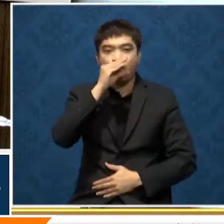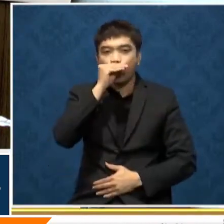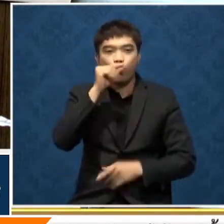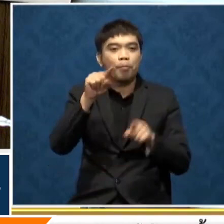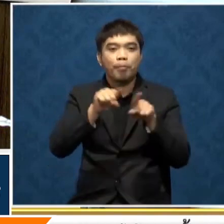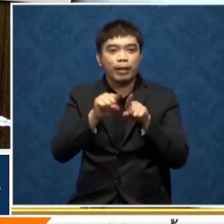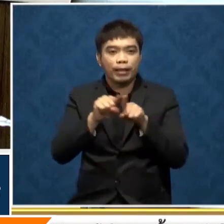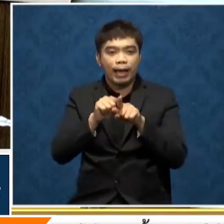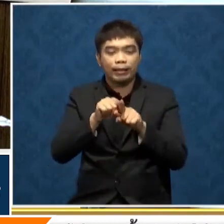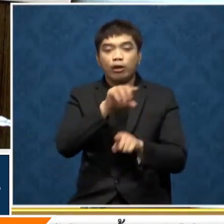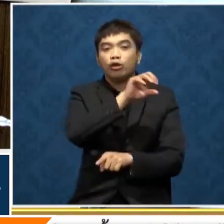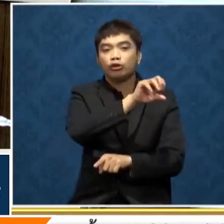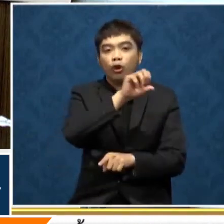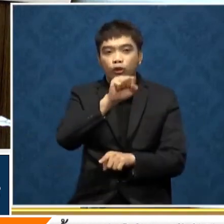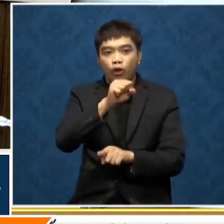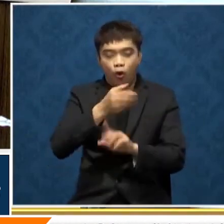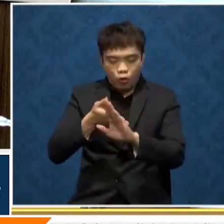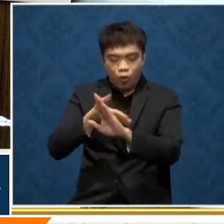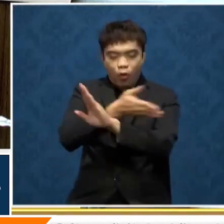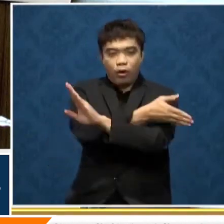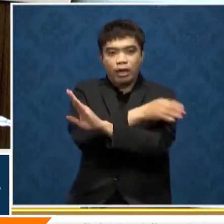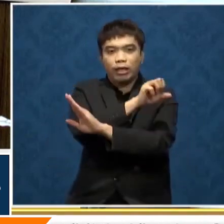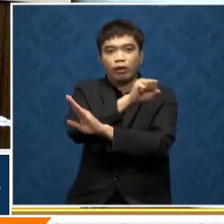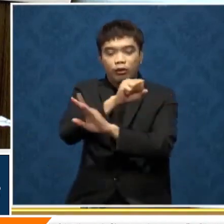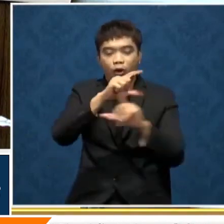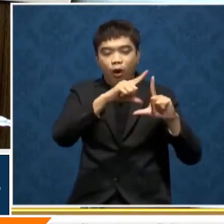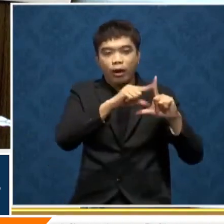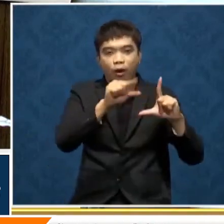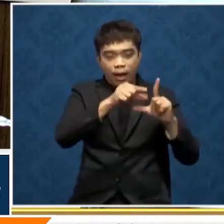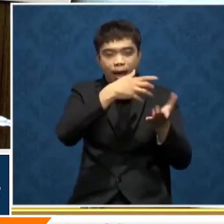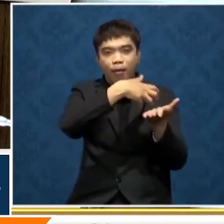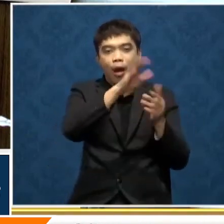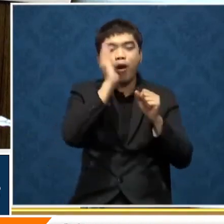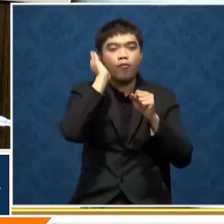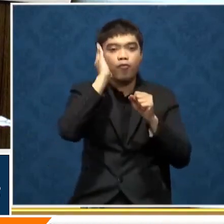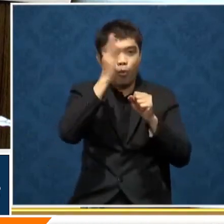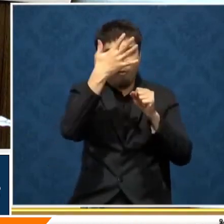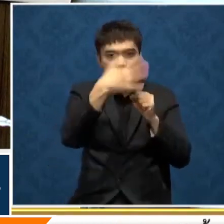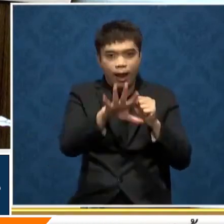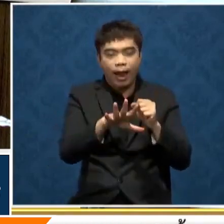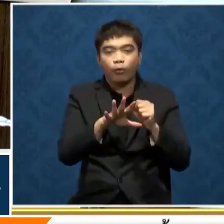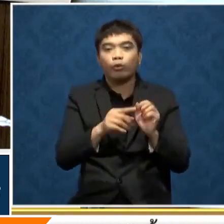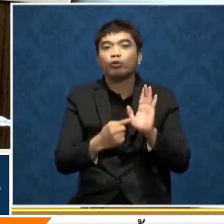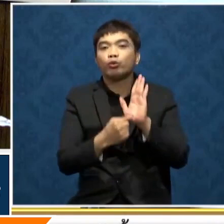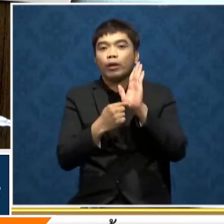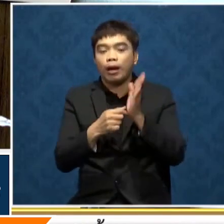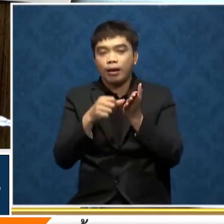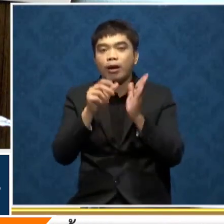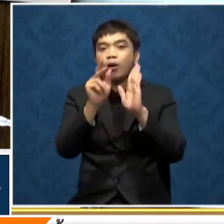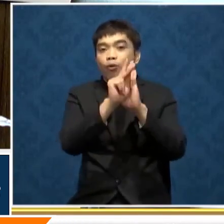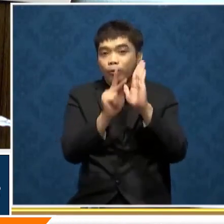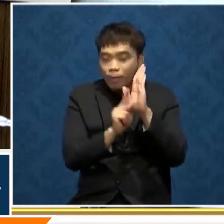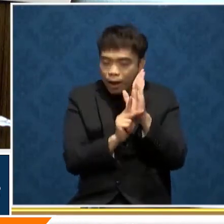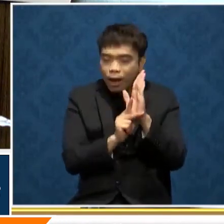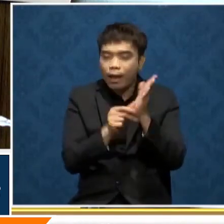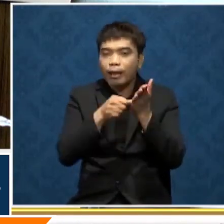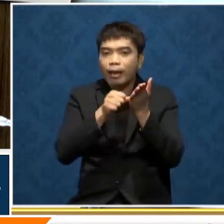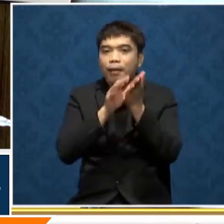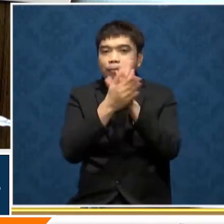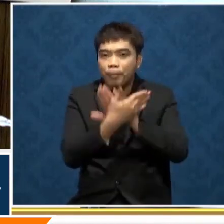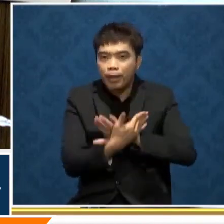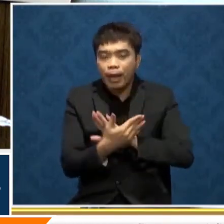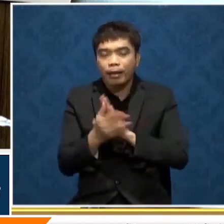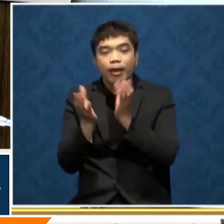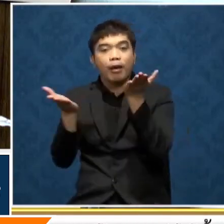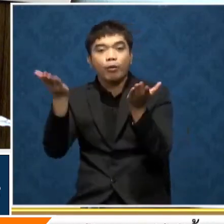ก้าวไกลของผมที่ได้อภิปรายไปแล้วนะครับว่าการปฏิรูปด้านกฎหมายก็ดีด้านกระบวนการยุติธรรมก็ดี